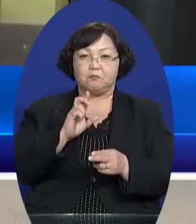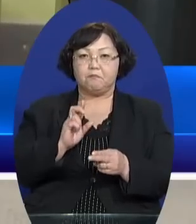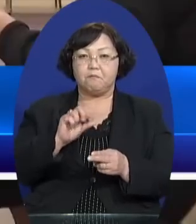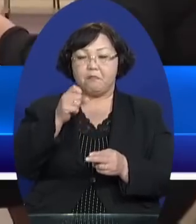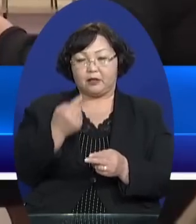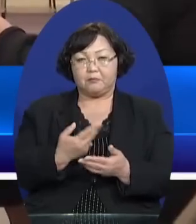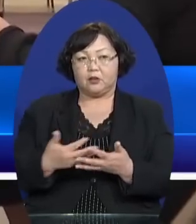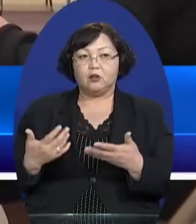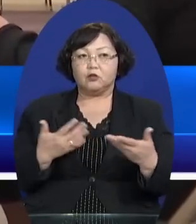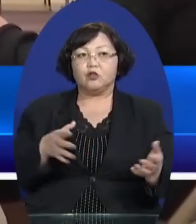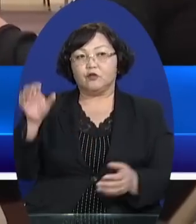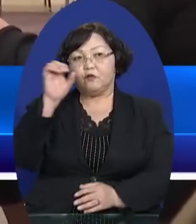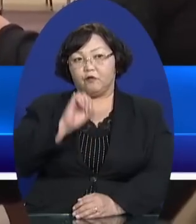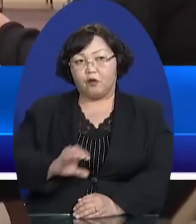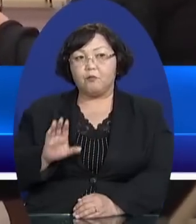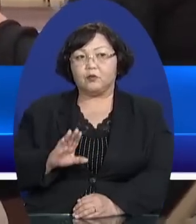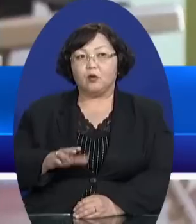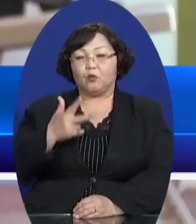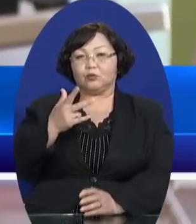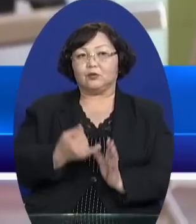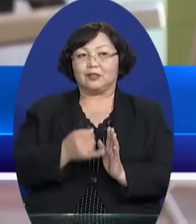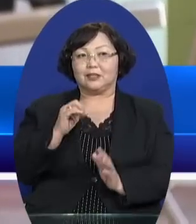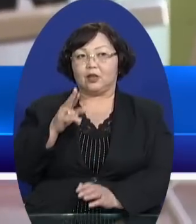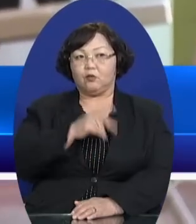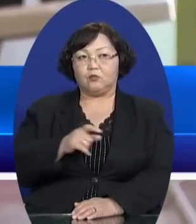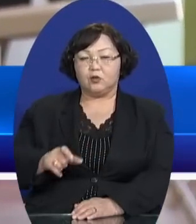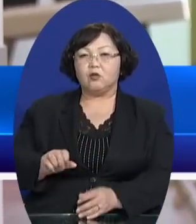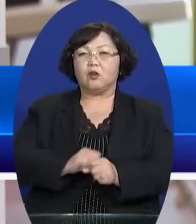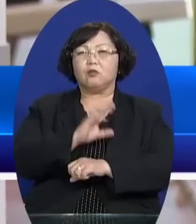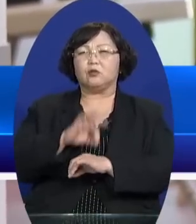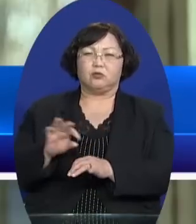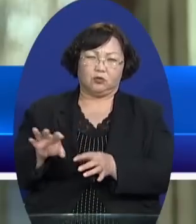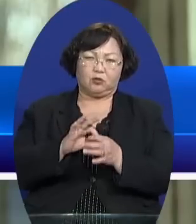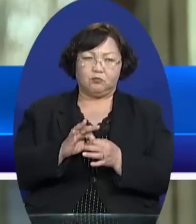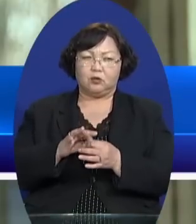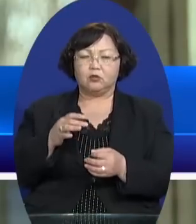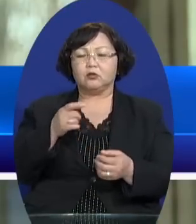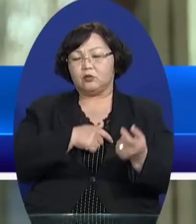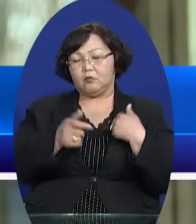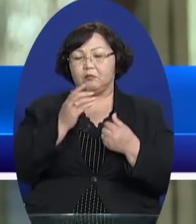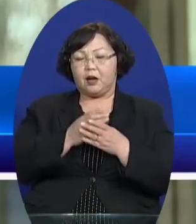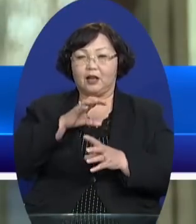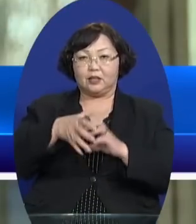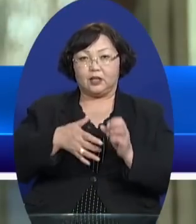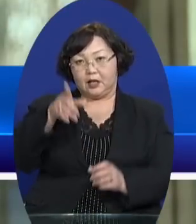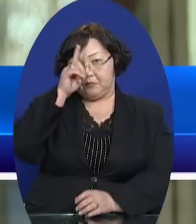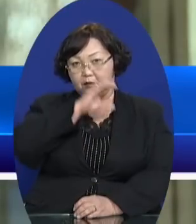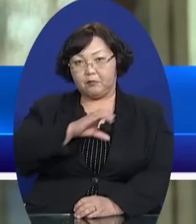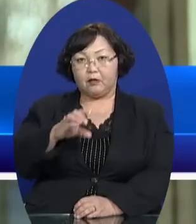Европын хэмжээнд 36 сая орчим хүн үжиг ковидын улмаас шаналж байгаа талаар Дэлхийн эрүүл мэндийн байгууллага мэдээллээ.